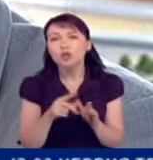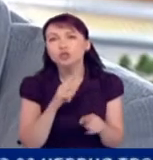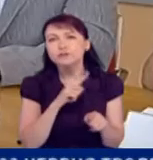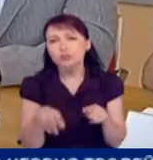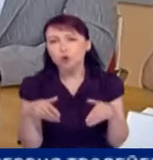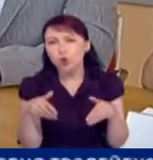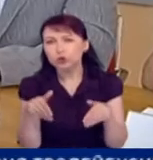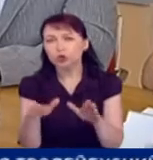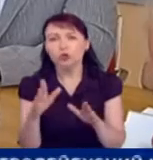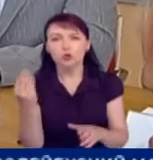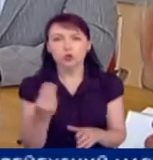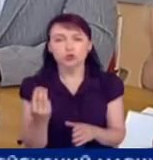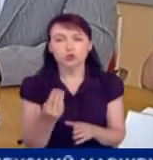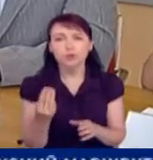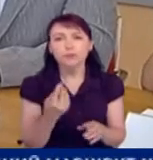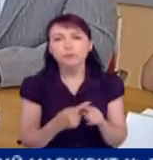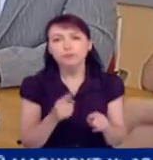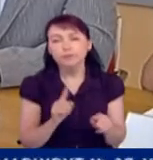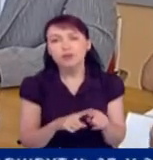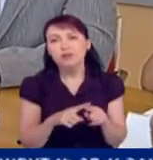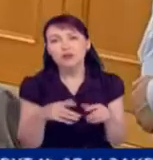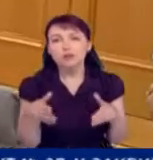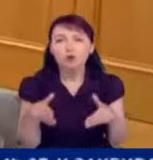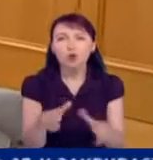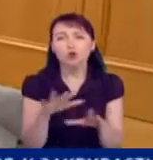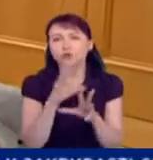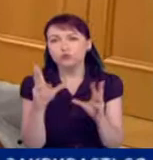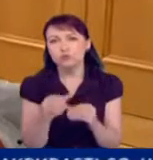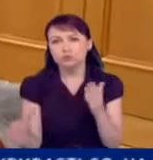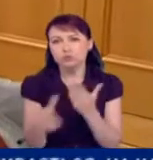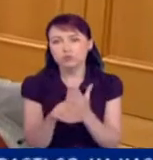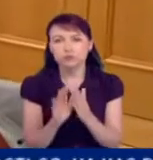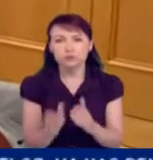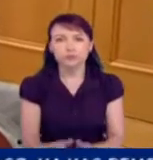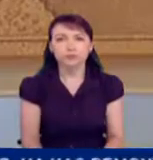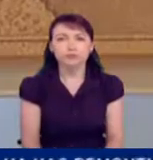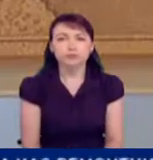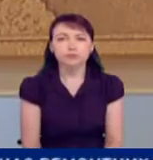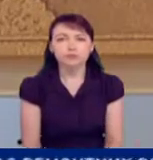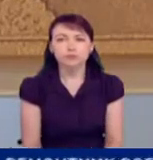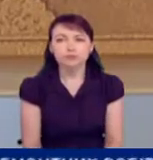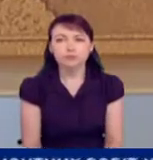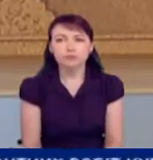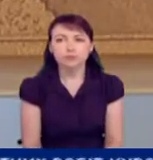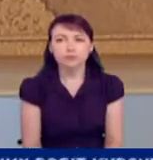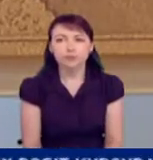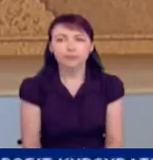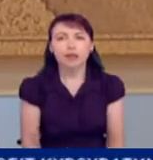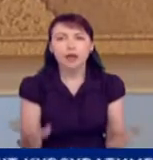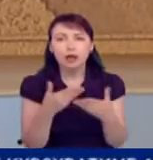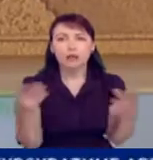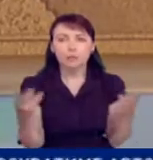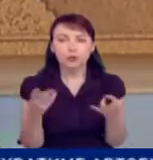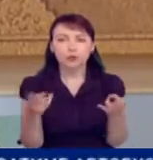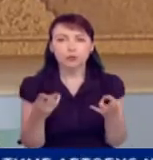Троєщину. Корпорація надасть Києву повний звіт інфраструктурних характеристик для цього проєкту. Нам потрібно